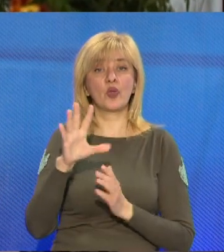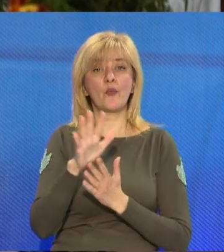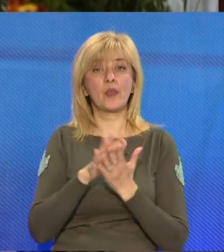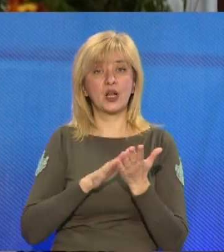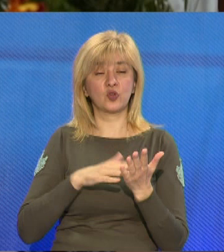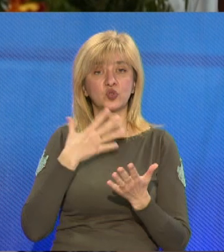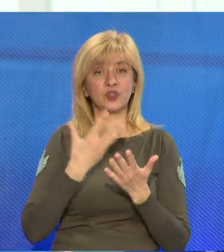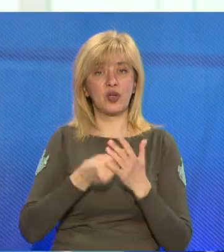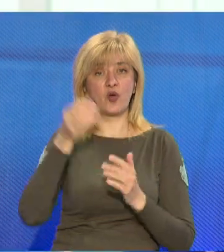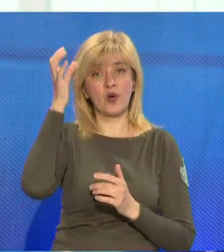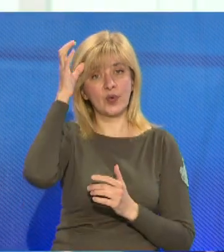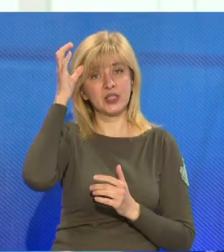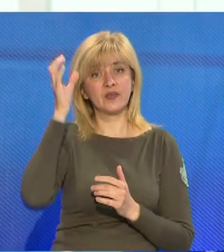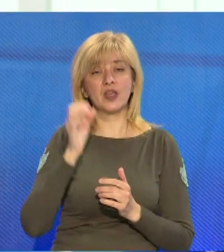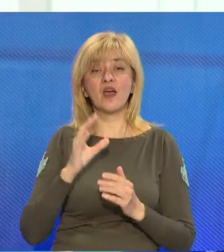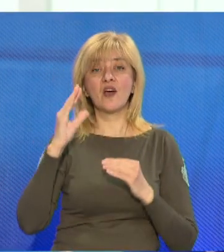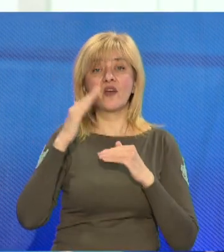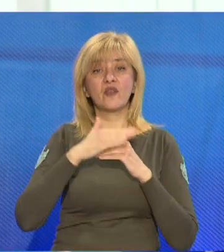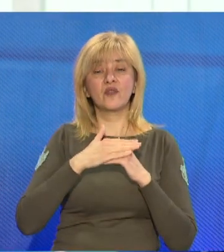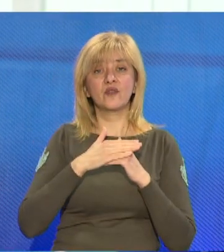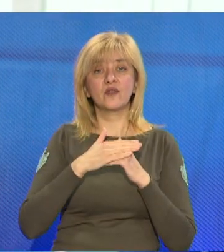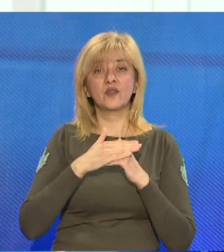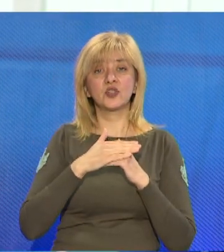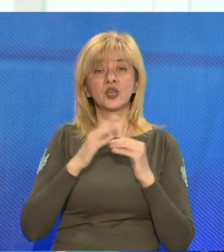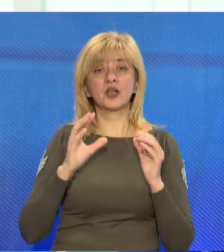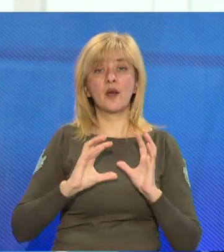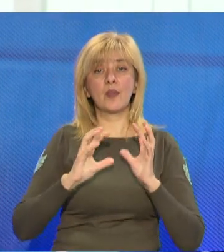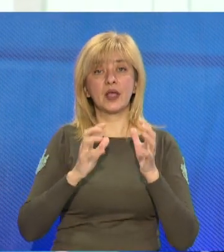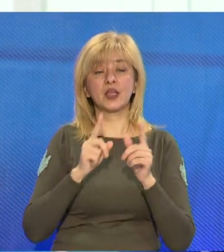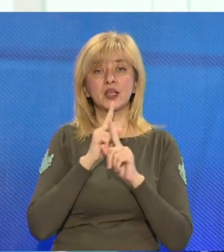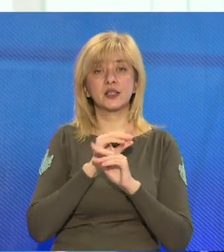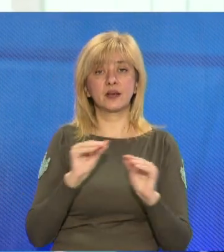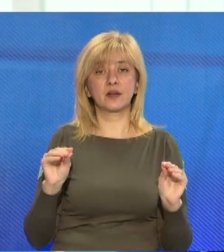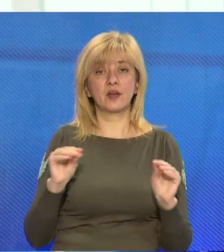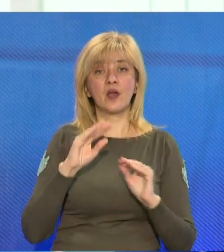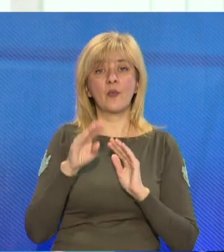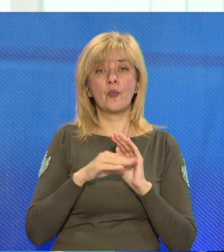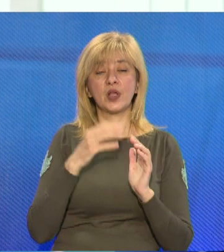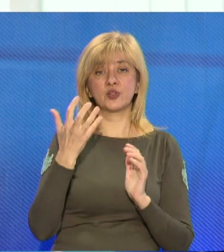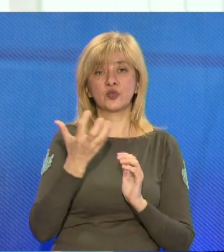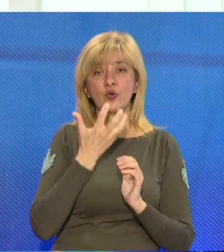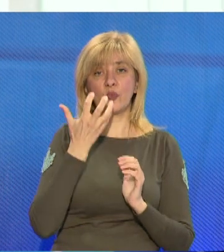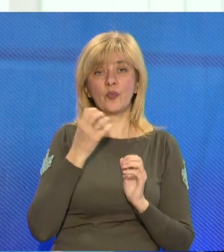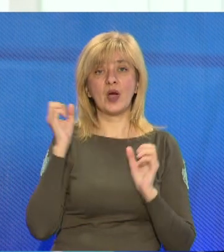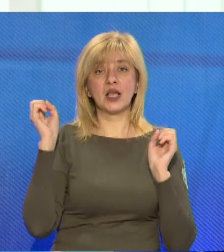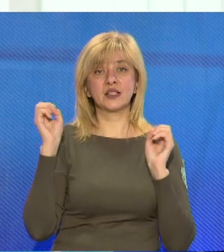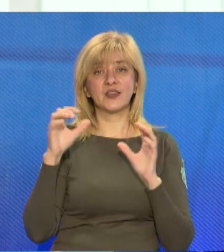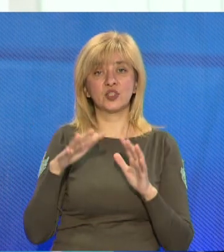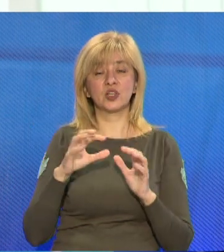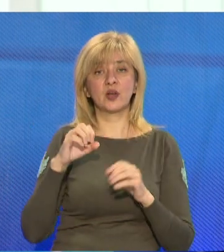свое образование. Вечерняя планета затихает. Под теплым освещением